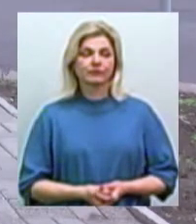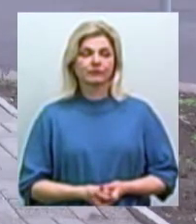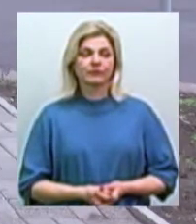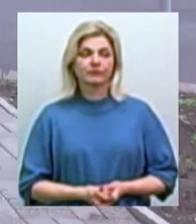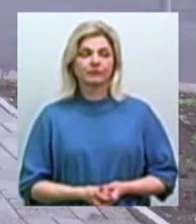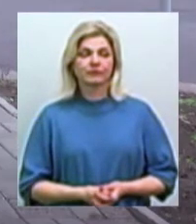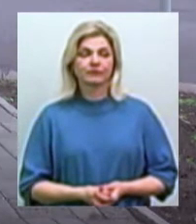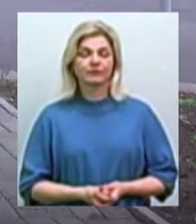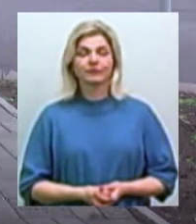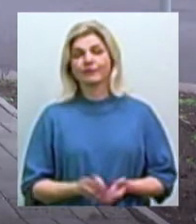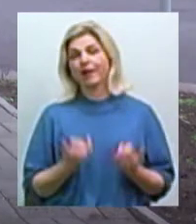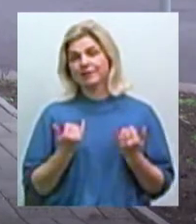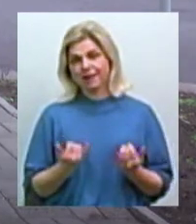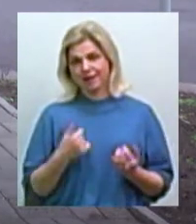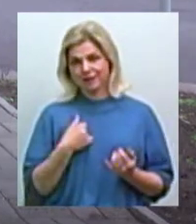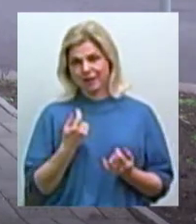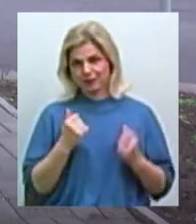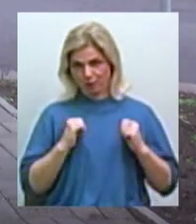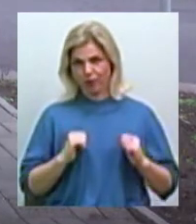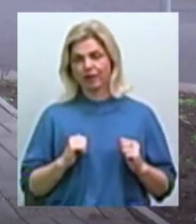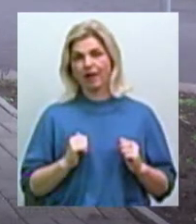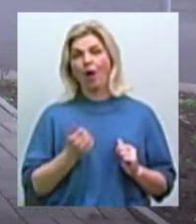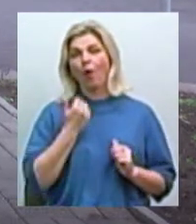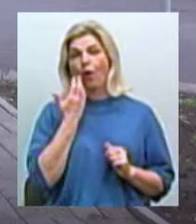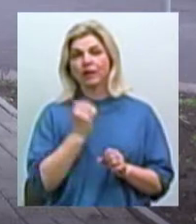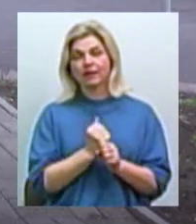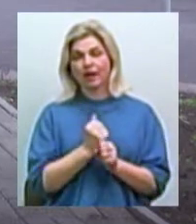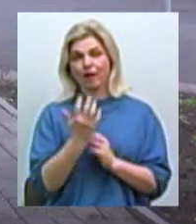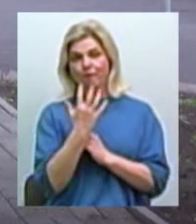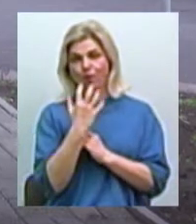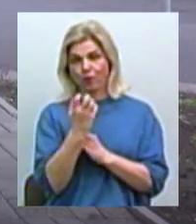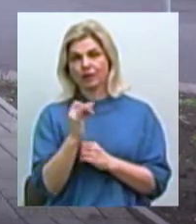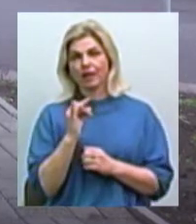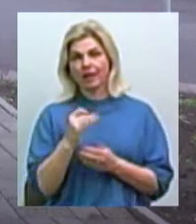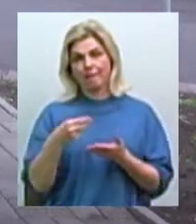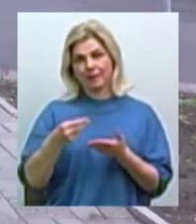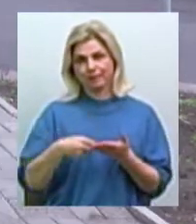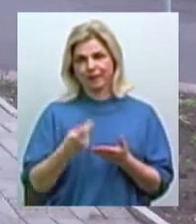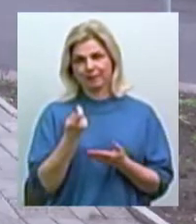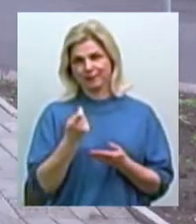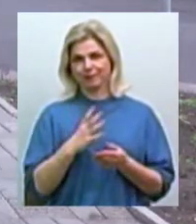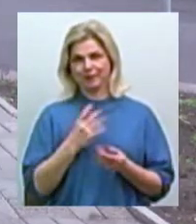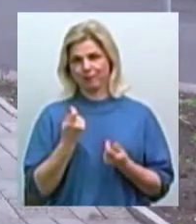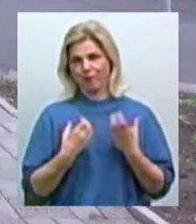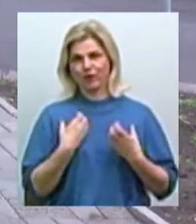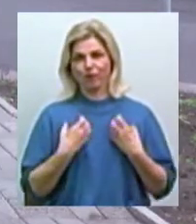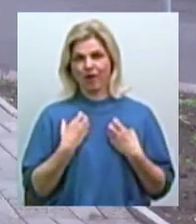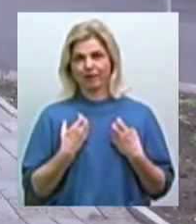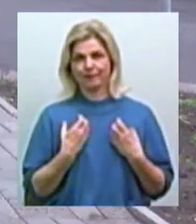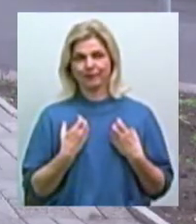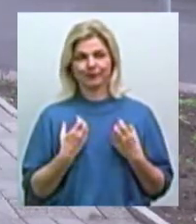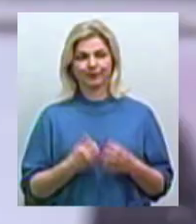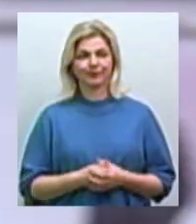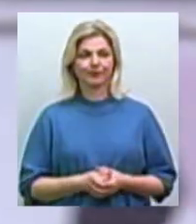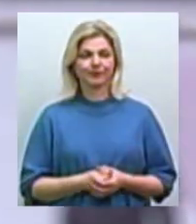Зараз я вже спокійна, але коли робила фотографії та підписувалась, було хвилювання